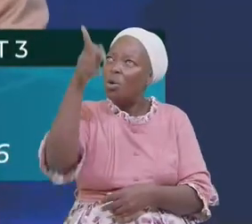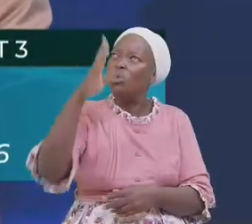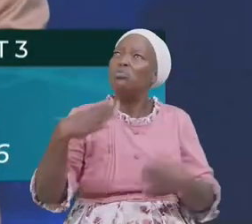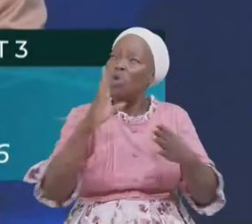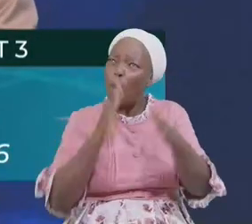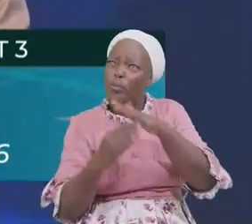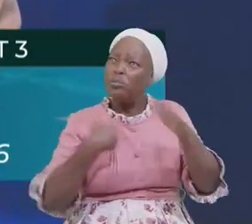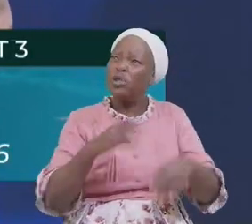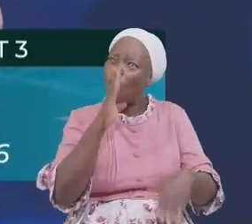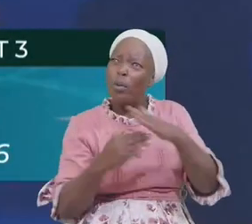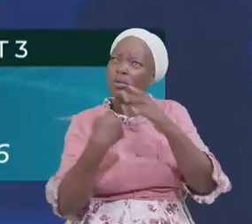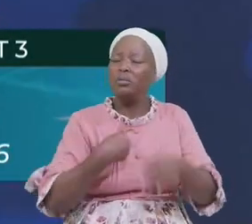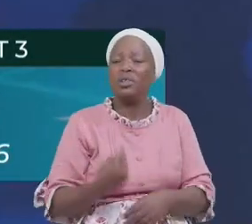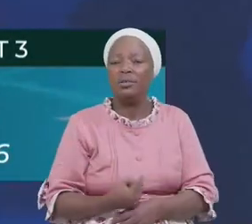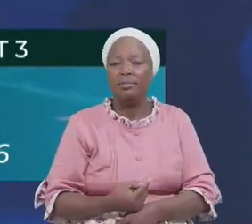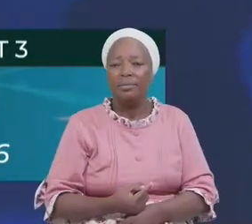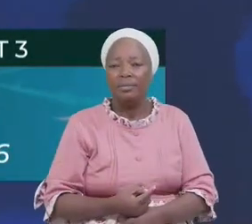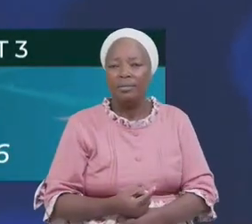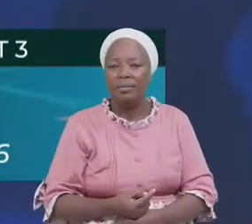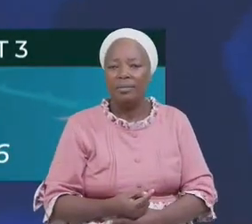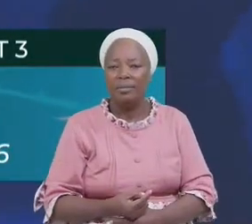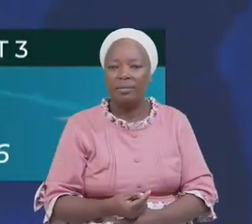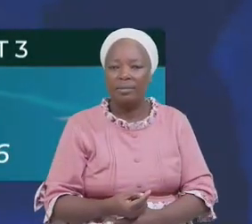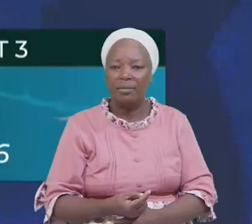Quelqu'un dit, Dieu, humilie-moi, humilie-moi, humilie-moi.